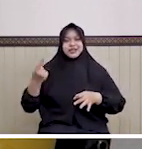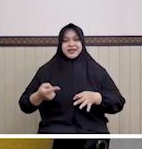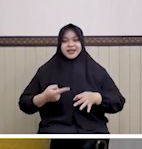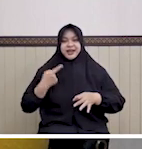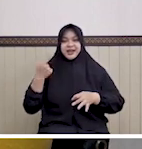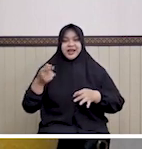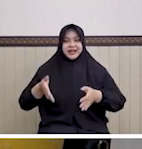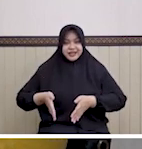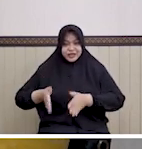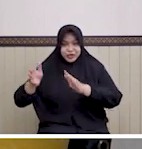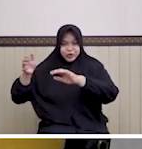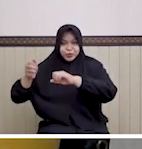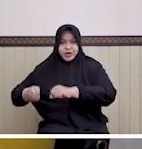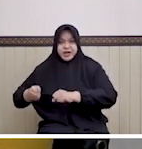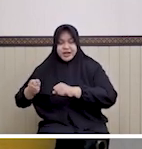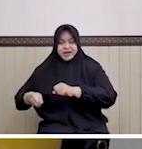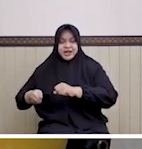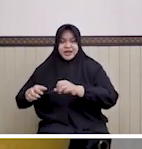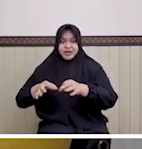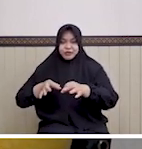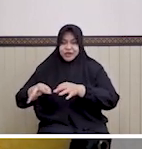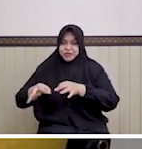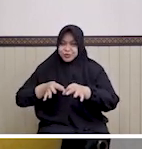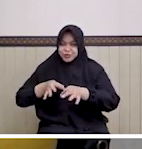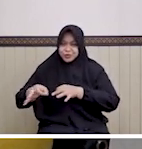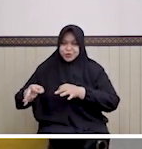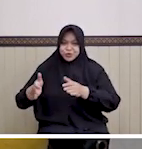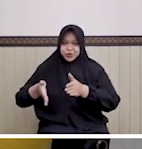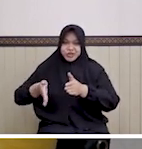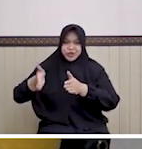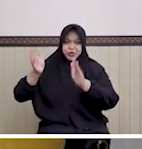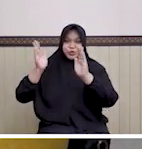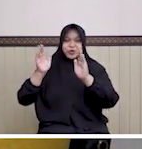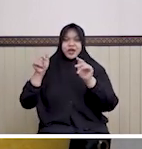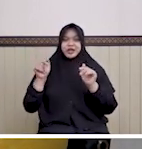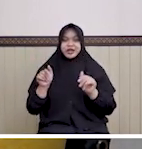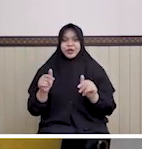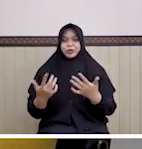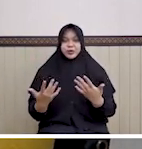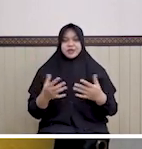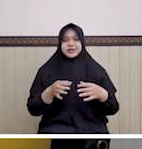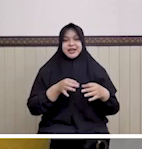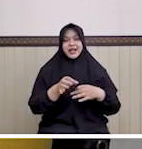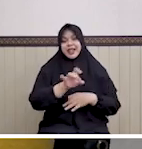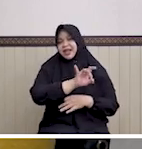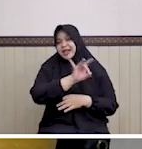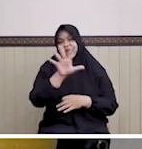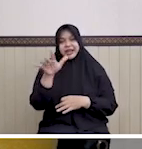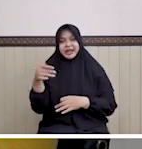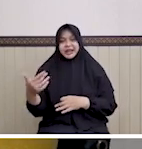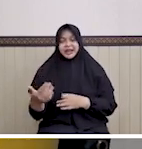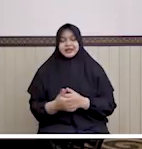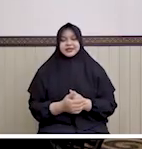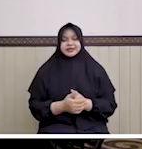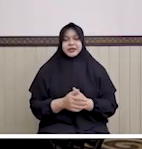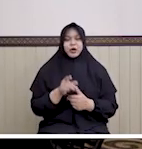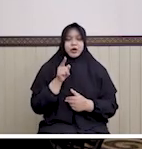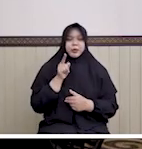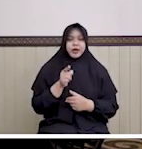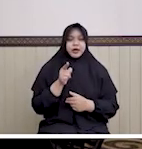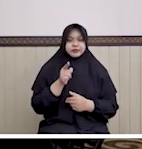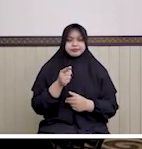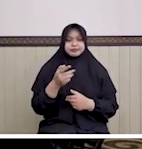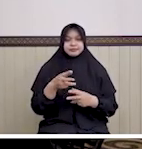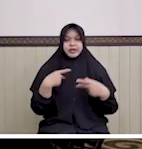gedung pengadilan yang infrastrukturnya kebun kemudian sarana dan prasarana yang lainnya kayak gitu bahkan